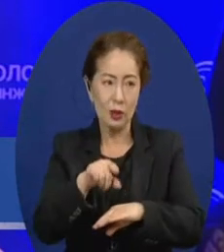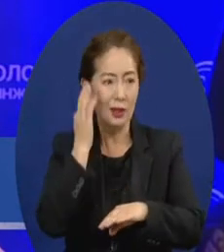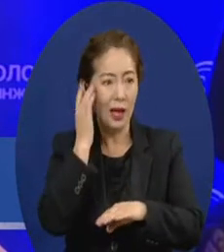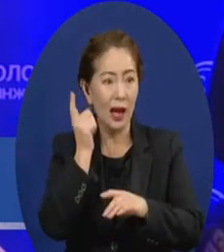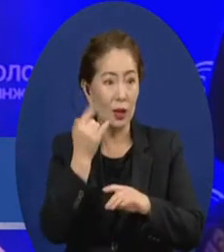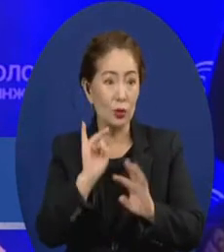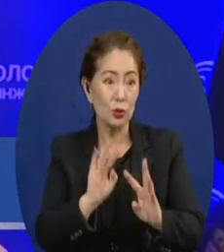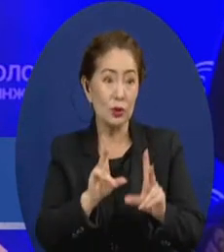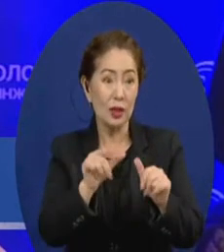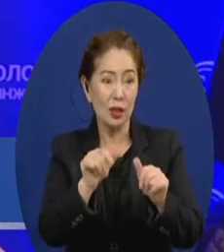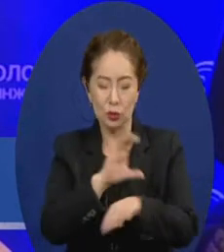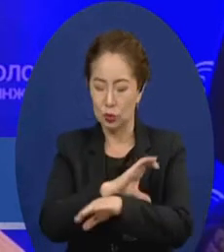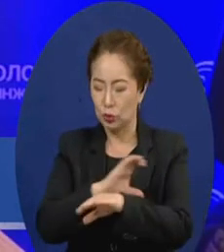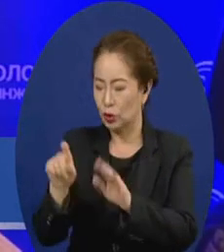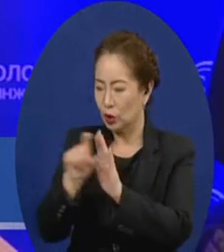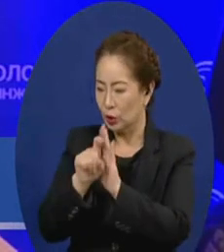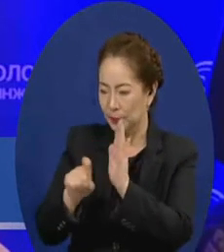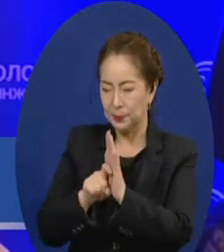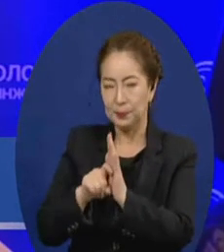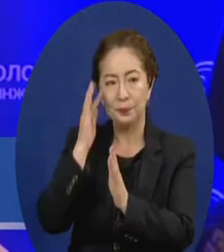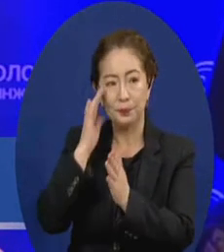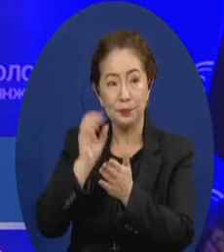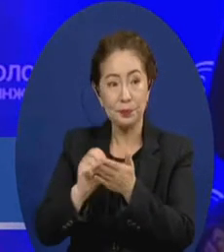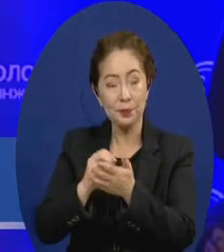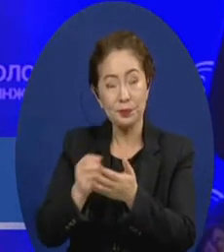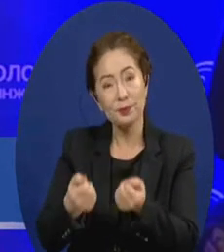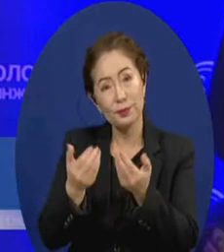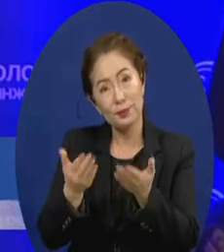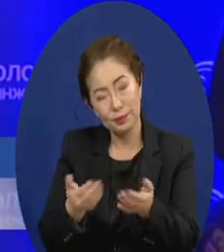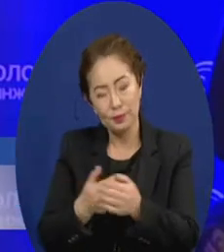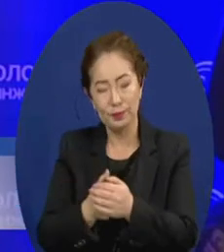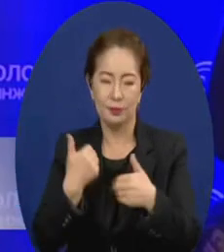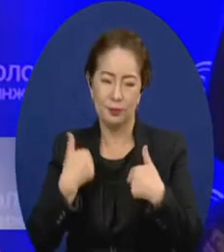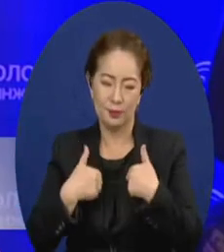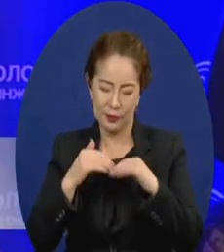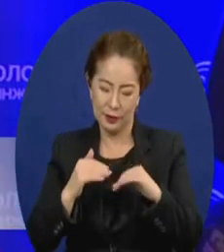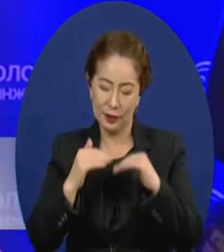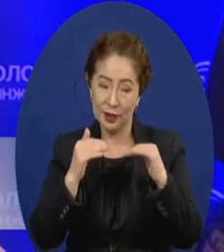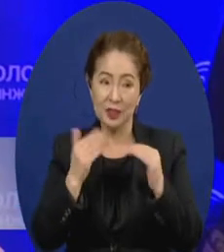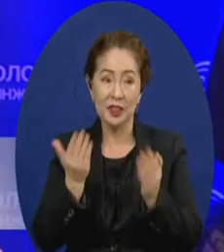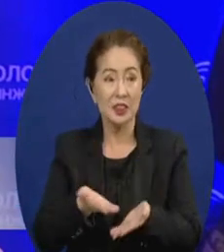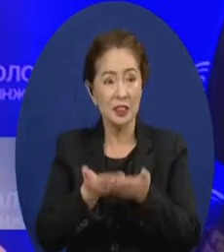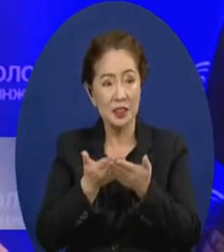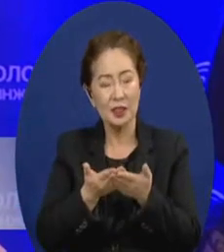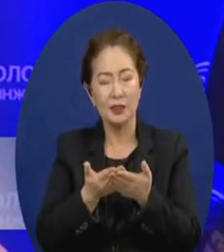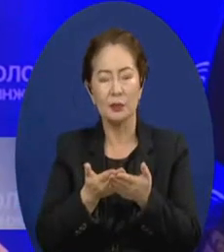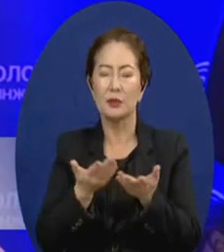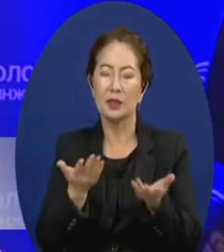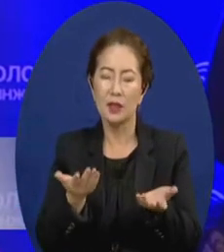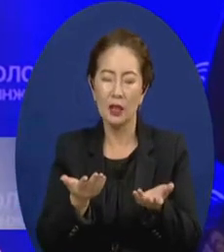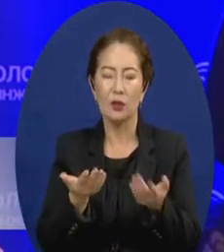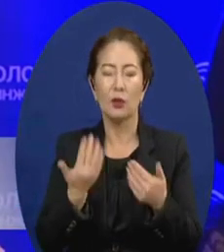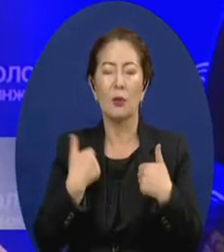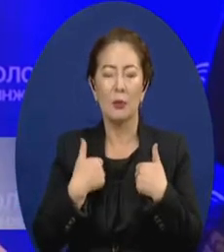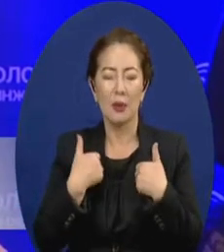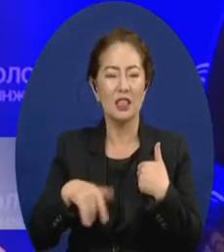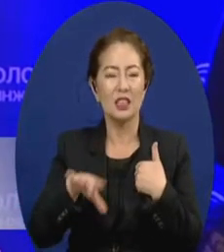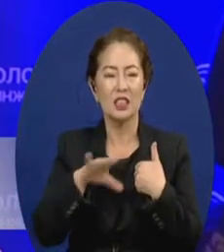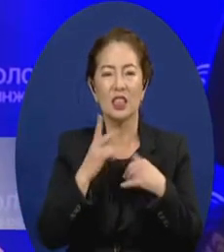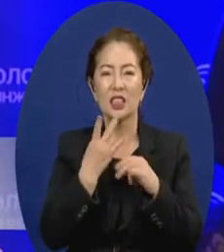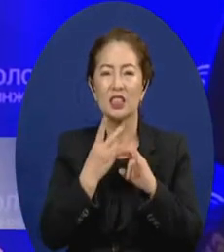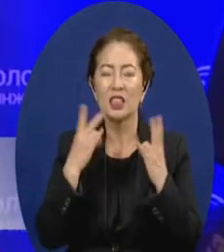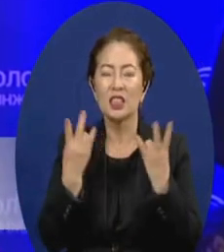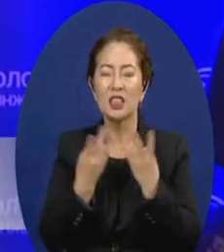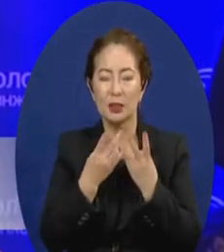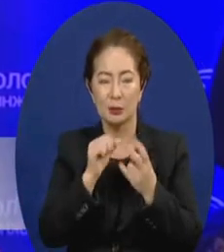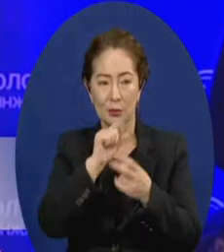сайжруулах, сургалтын хөтөлбөрийг одоо боловсруулах, багшийн хөгжлийг дэмжих, ялангуяа багшийн нийгмийн